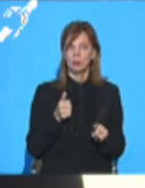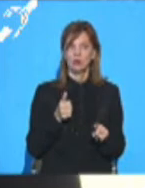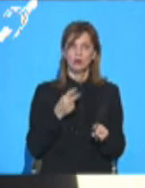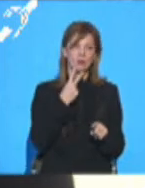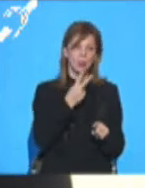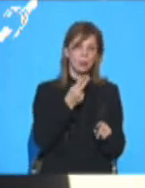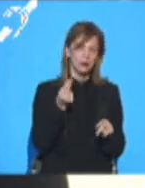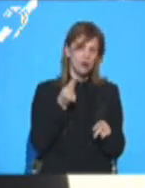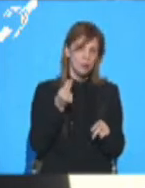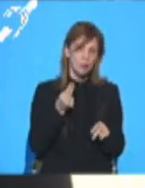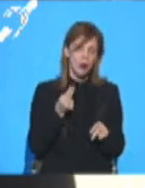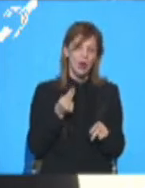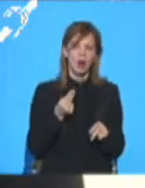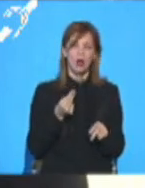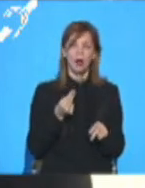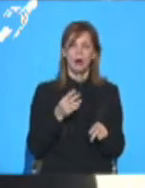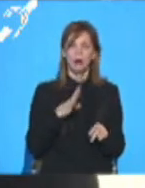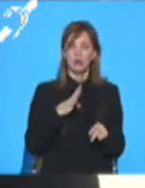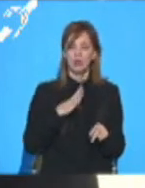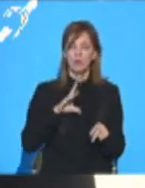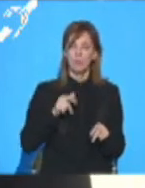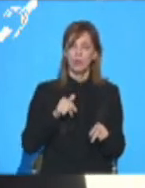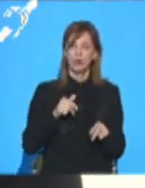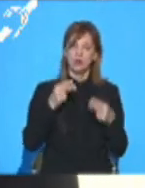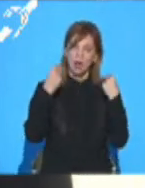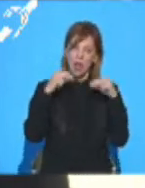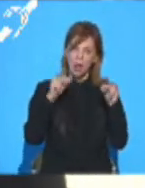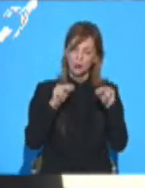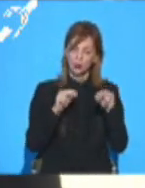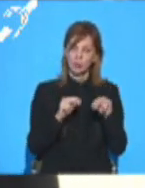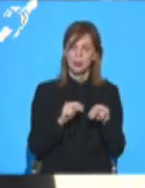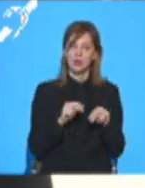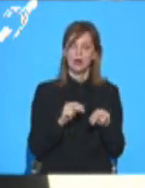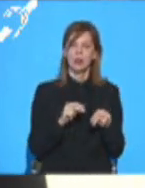fapte de natură antisocială pot să apeleze cu încredere